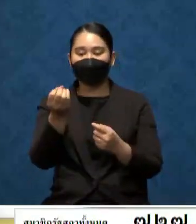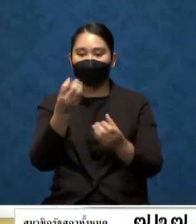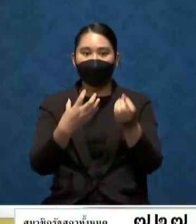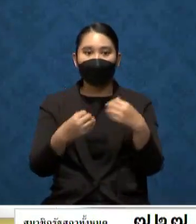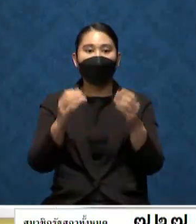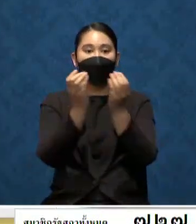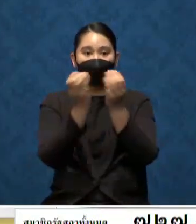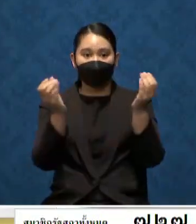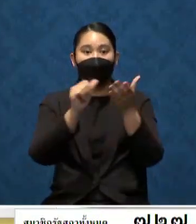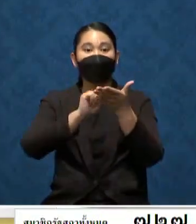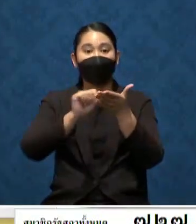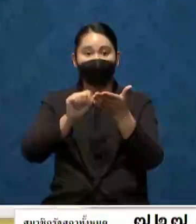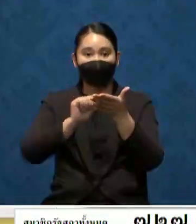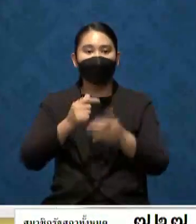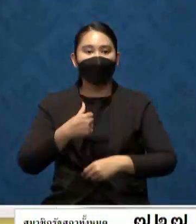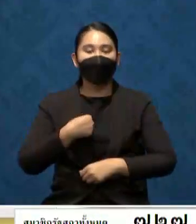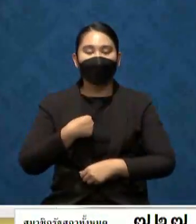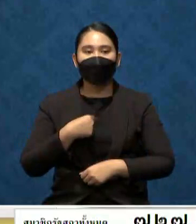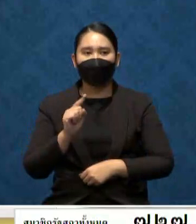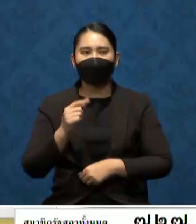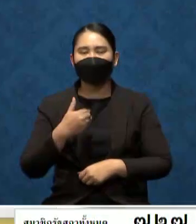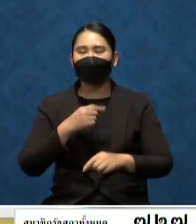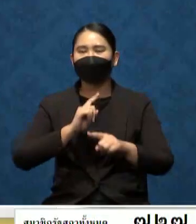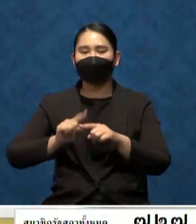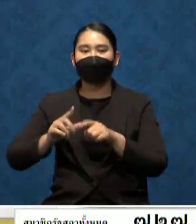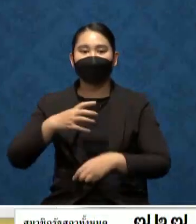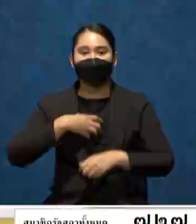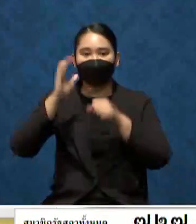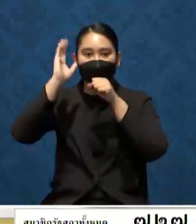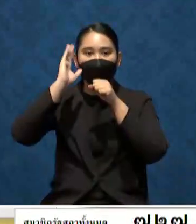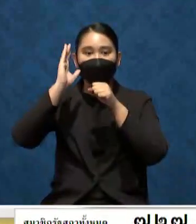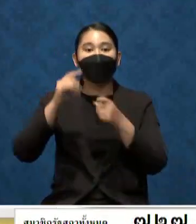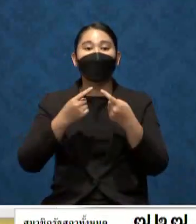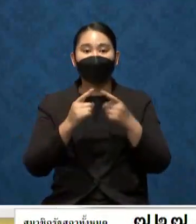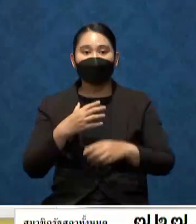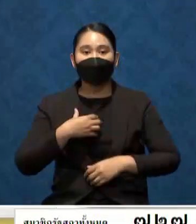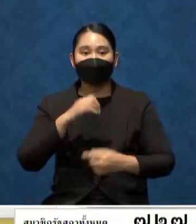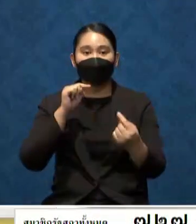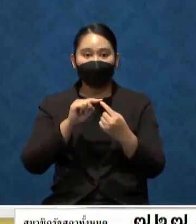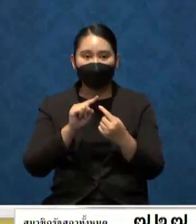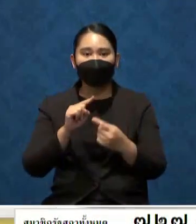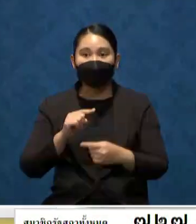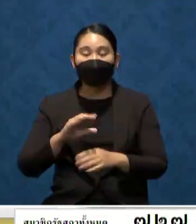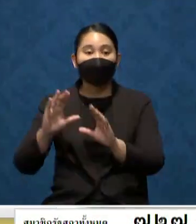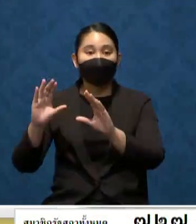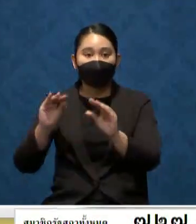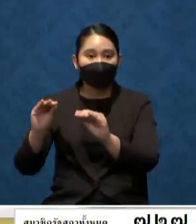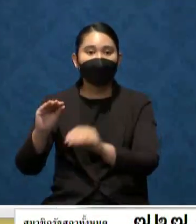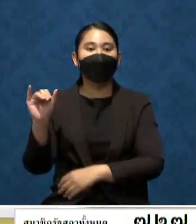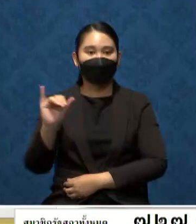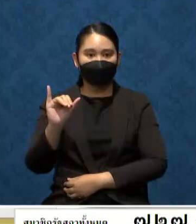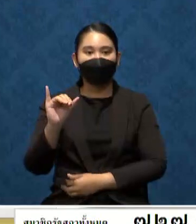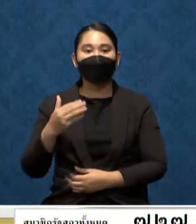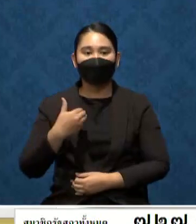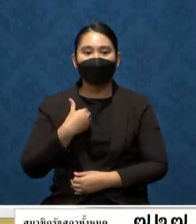ไขรัฐธรรมนูญจริงๆก็มีอยู่หลายประเด็นแล้วก็แต่ผมอยากจะย้ำประเด็นที่อาจจะยังไม่ได้มีการพูดถึง